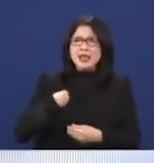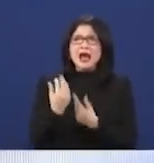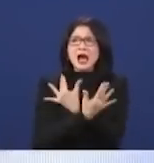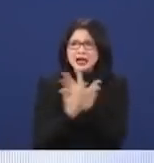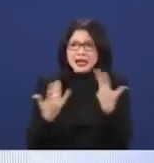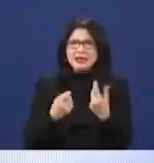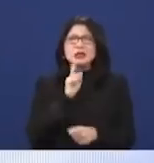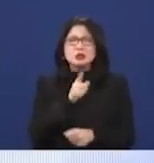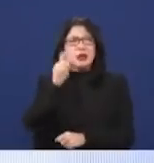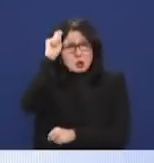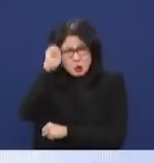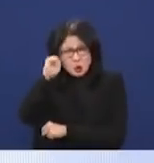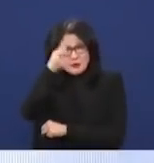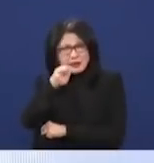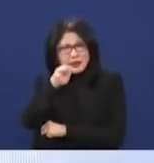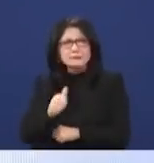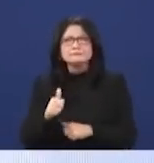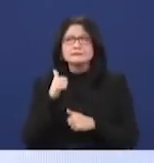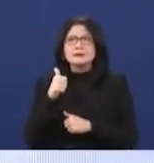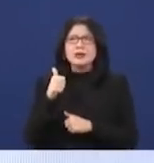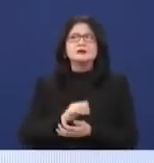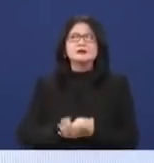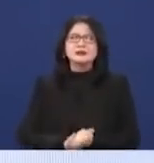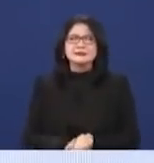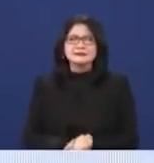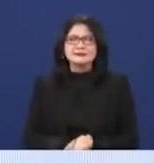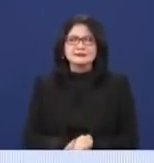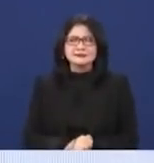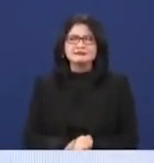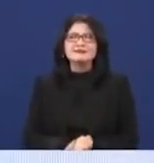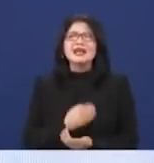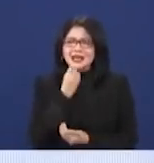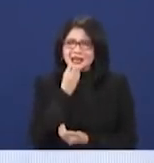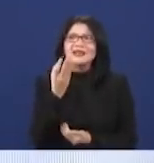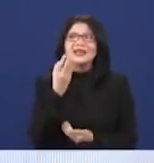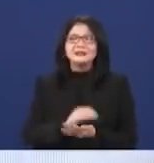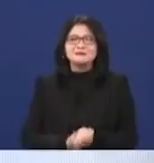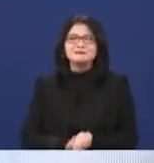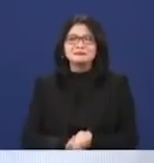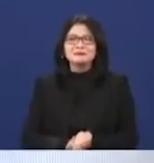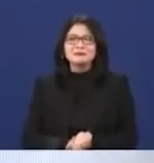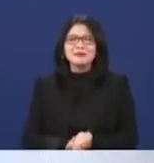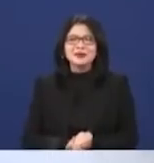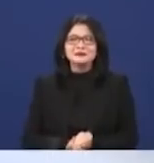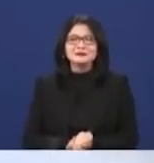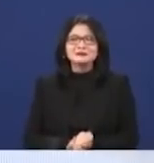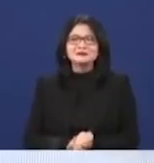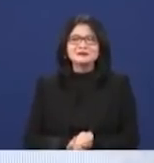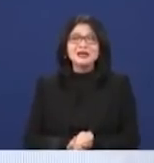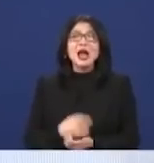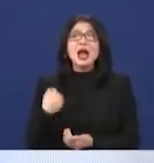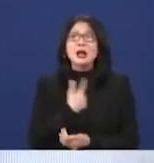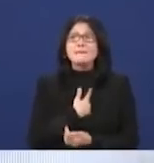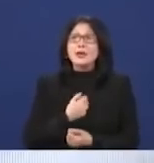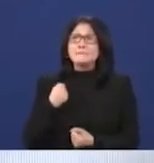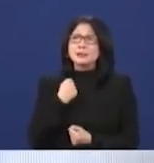adalah kehormatan yang sangat mulia. Demikian yang ingin saya sampaikan, dan kami